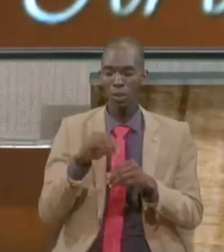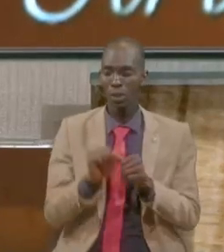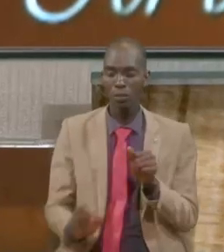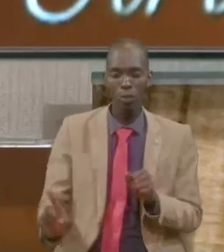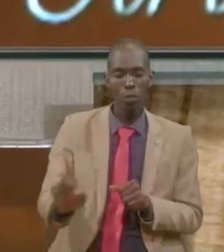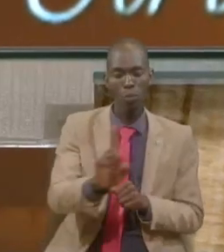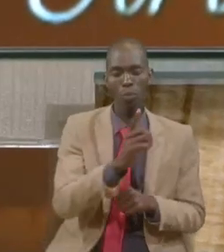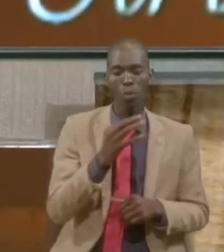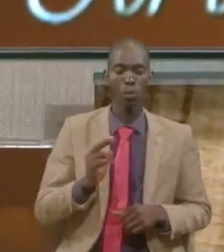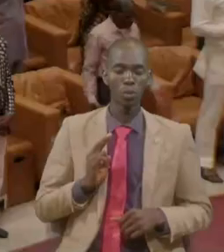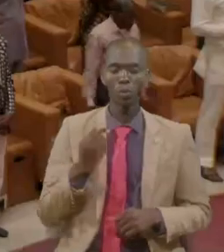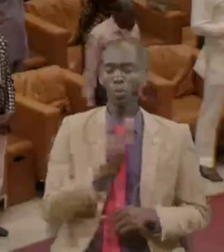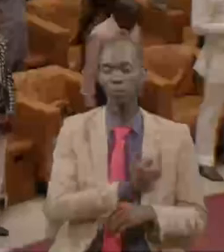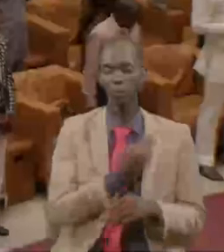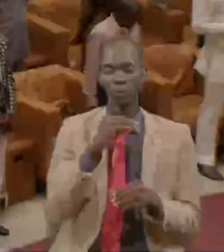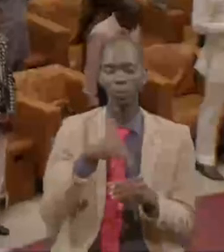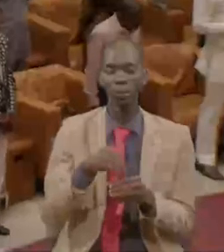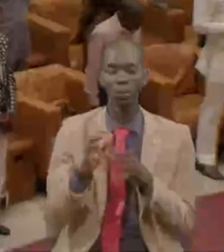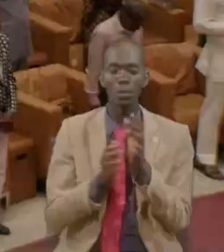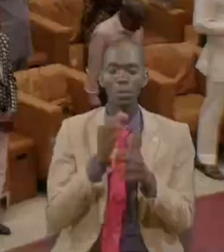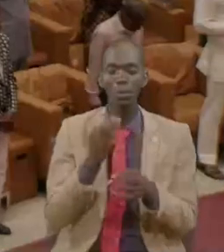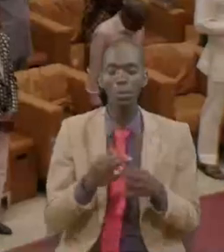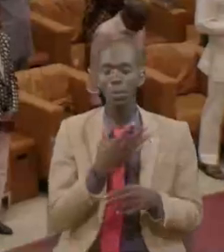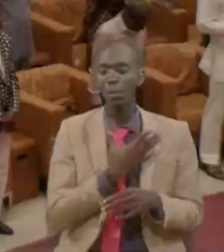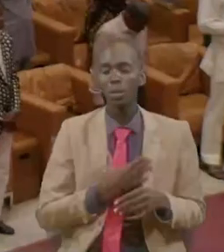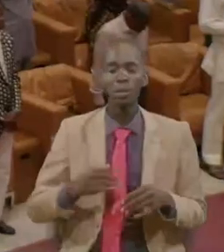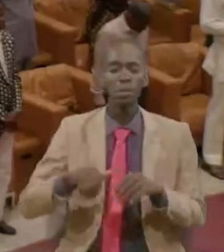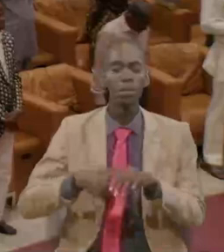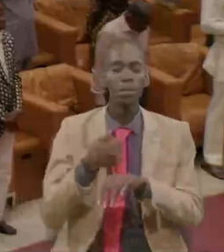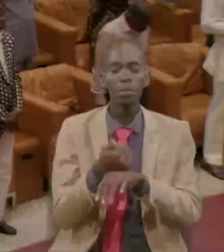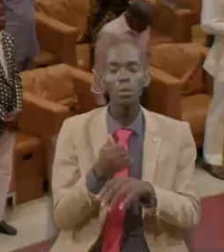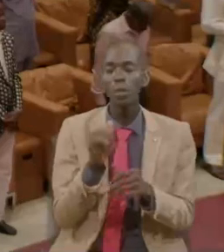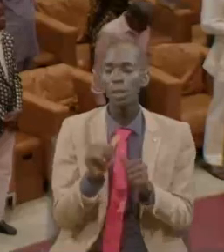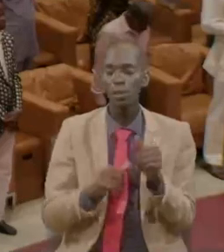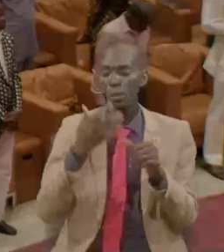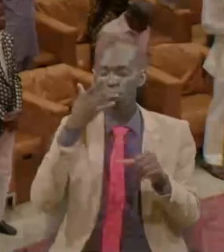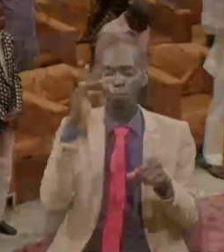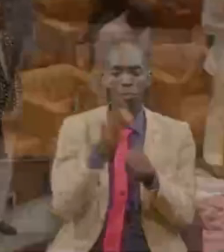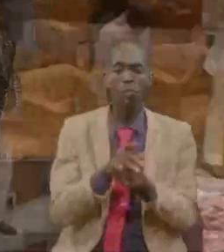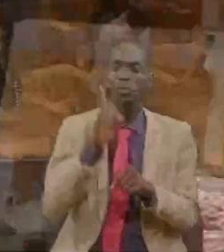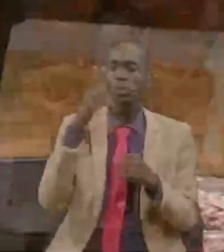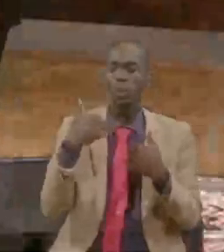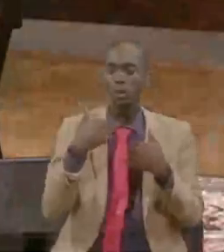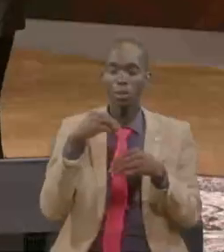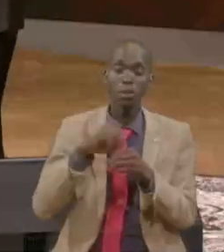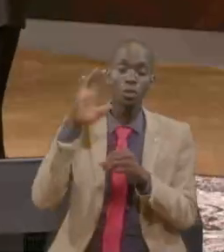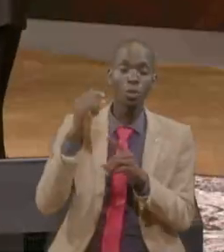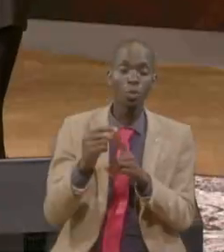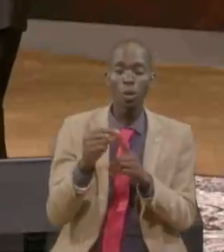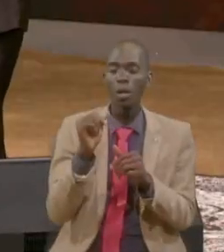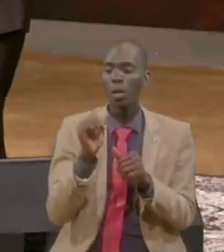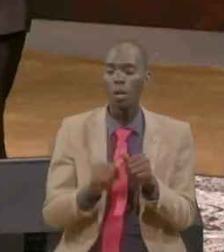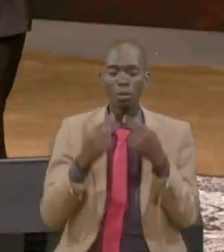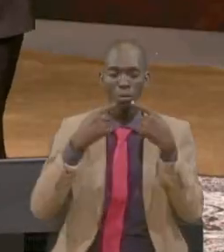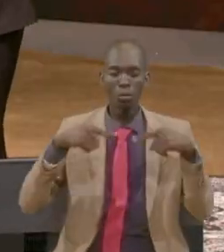la vie de Christ dans chacun de nous au nom de Jésus-Christ. Confirme chaque promesse, chaque provision